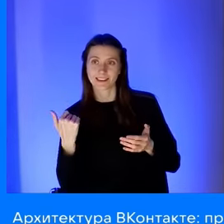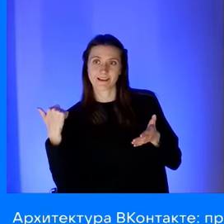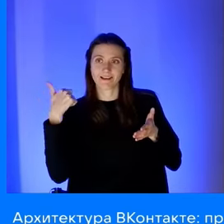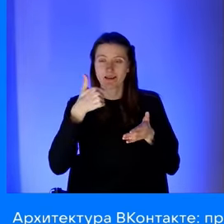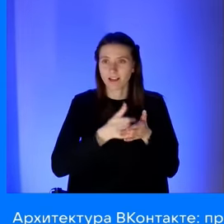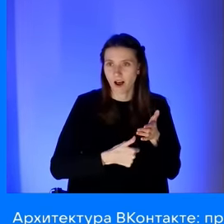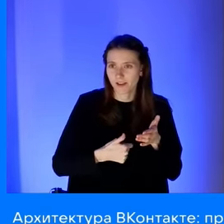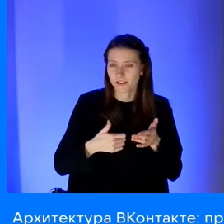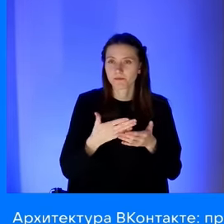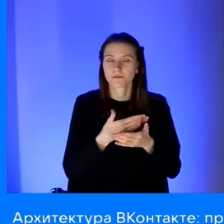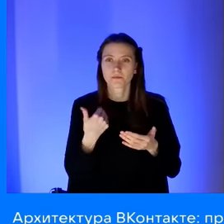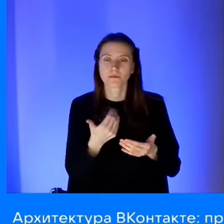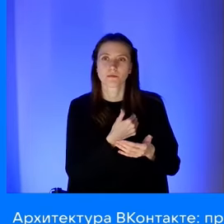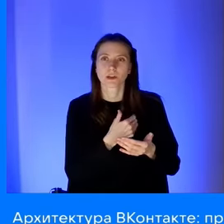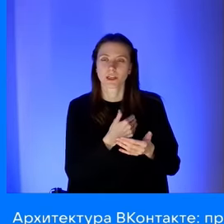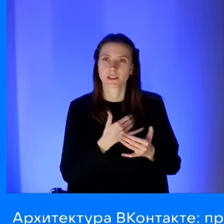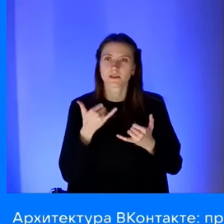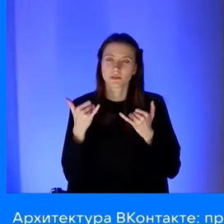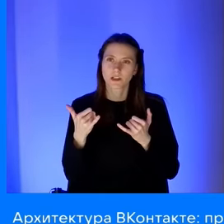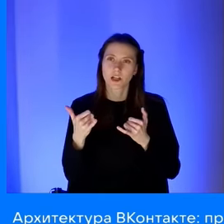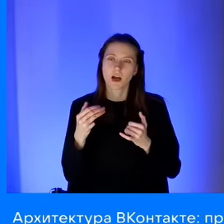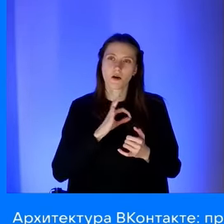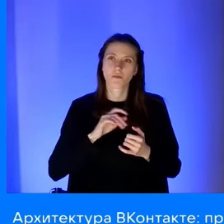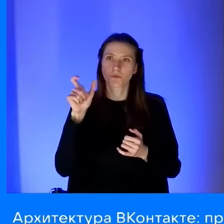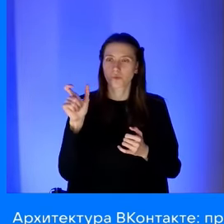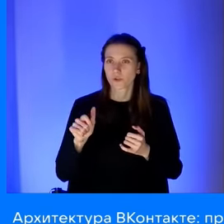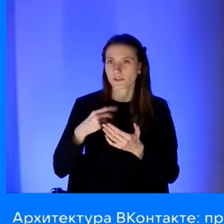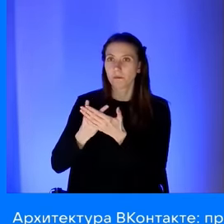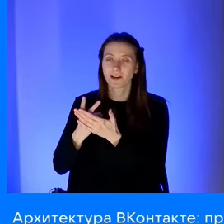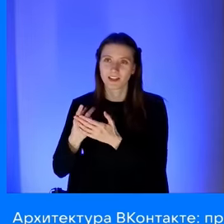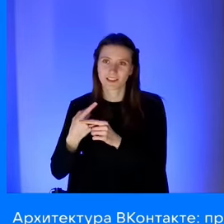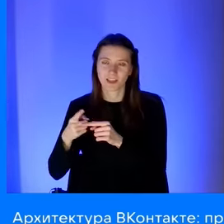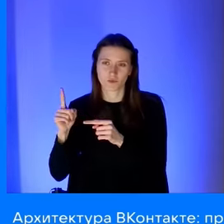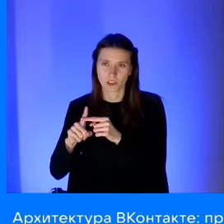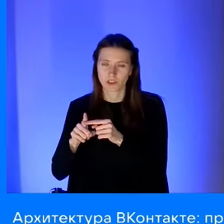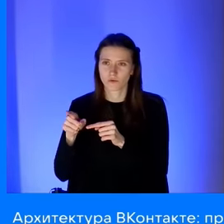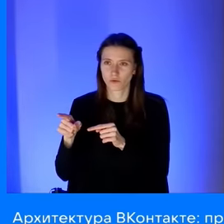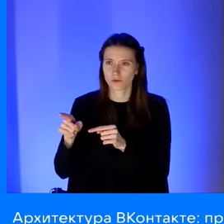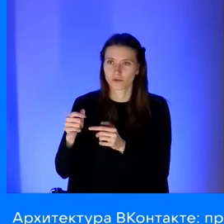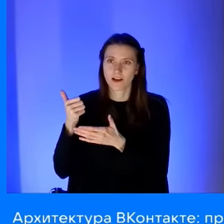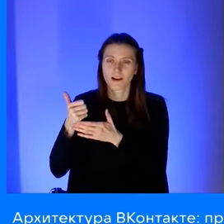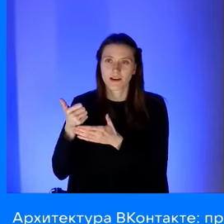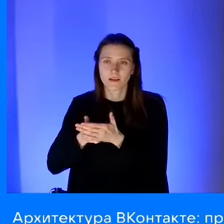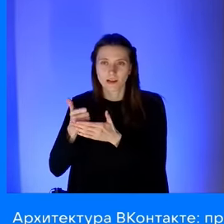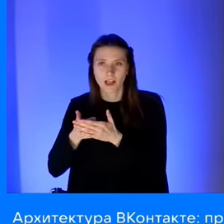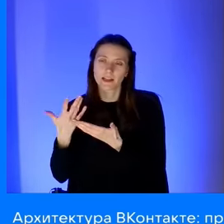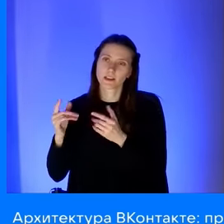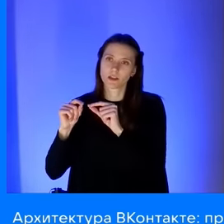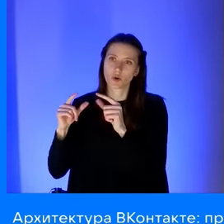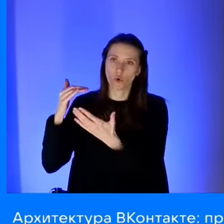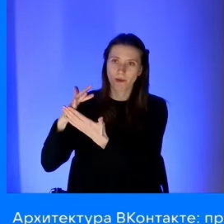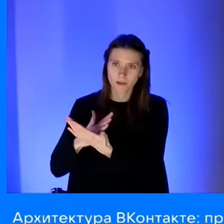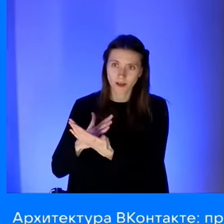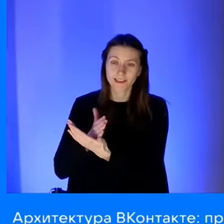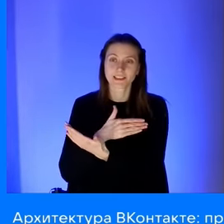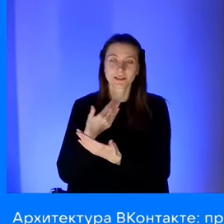для пользователей для комментария отобразить этот лайк поэтому мы делаем запись условно плю о инкремент какой-то и дае